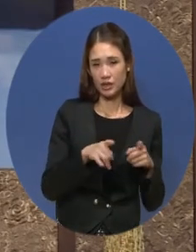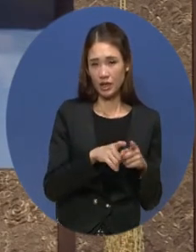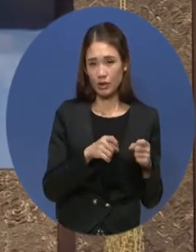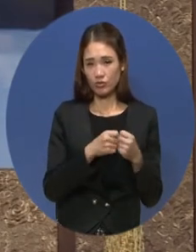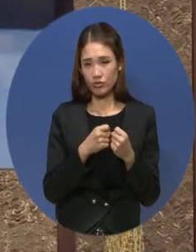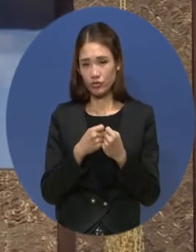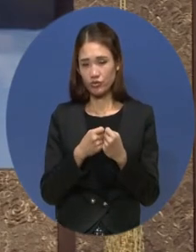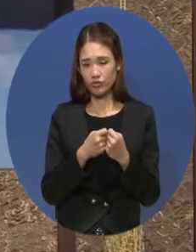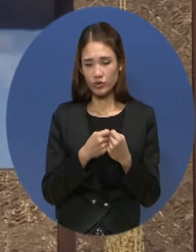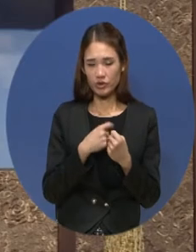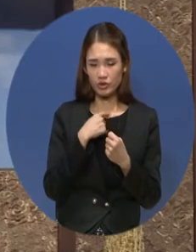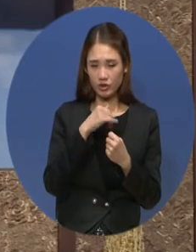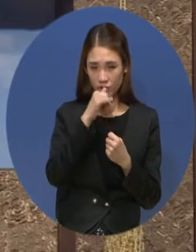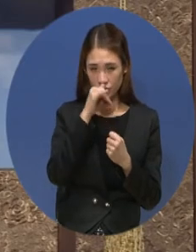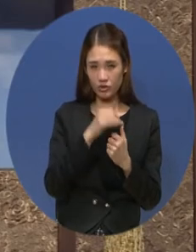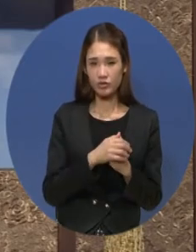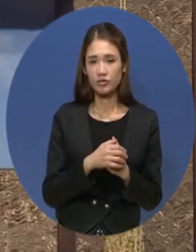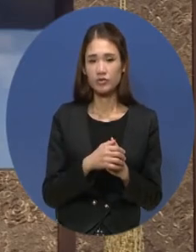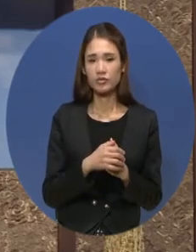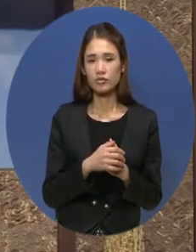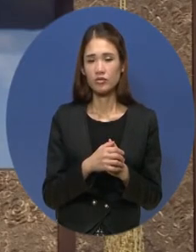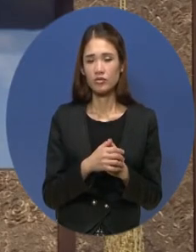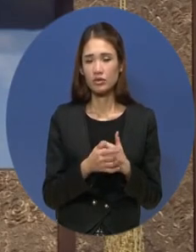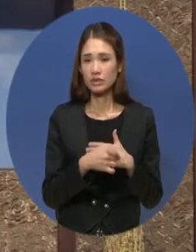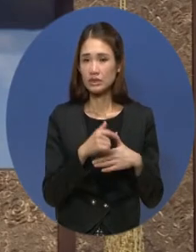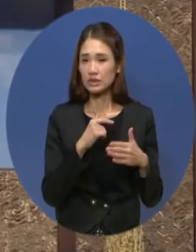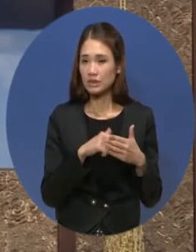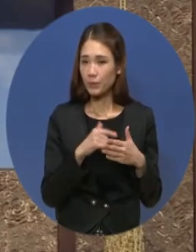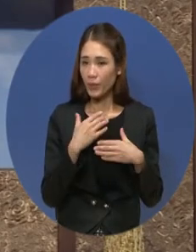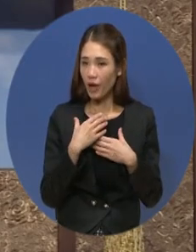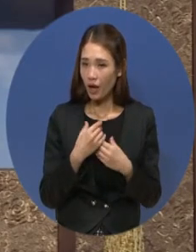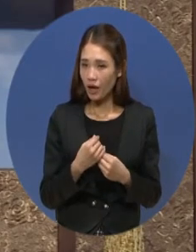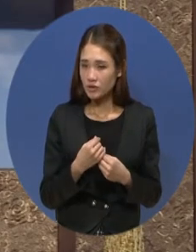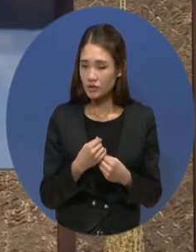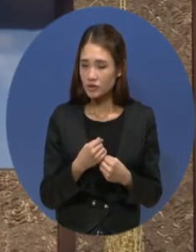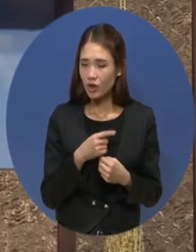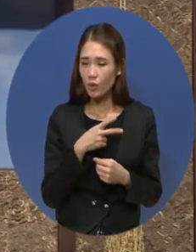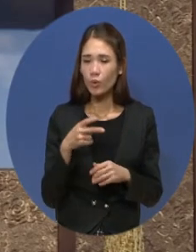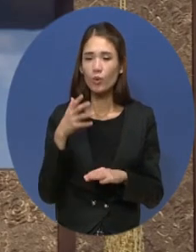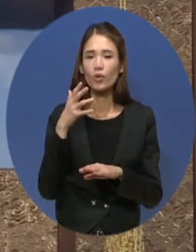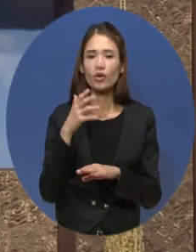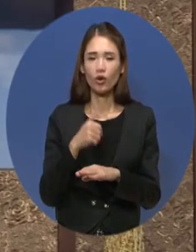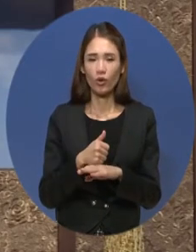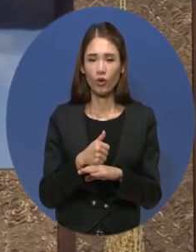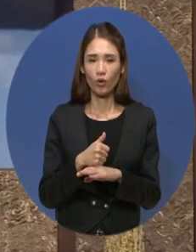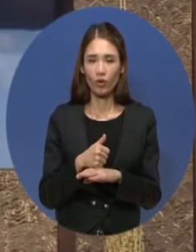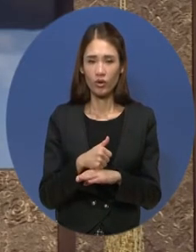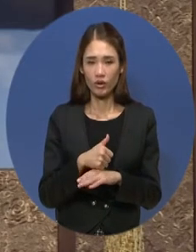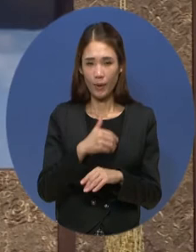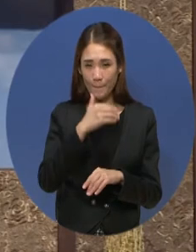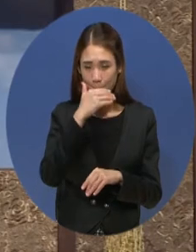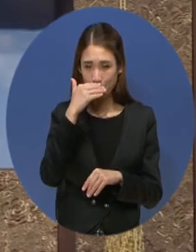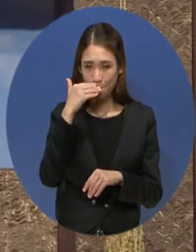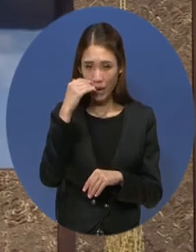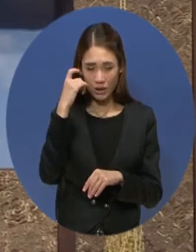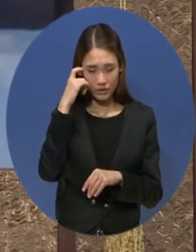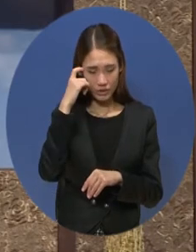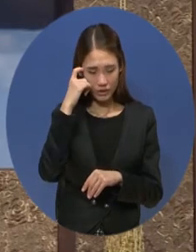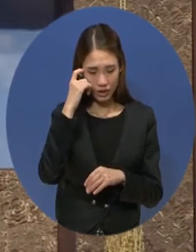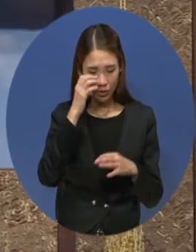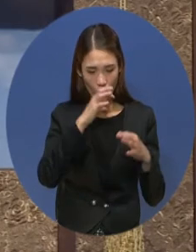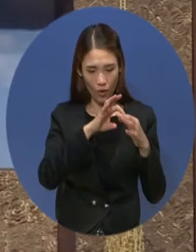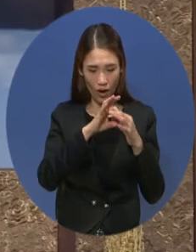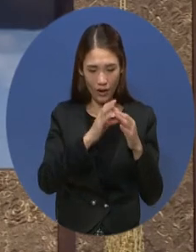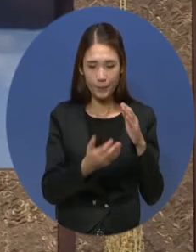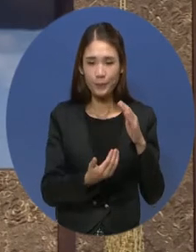부딪히면서 있어 보기도 했는데 신기한 정이라는 것은 결국에는 올바른 상호 관계가 작용 됐을 때 이루어지면